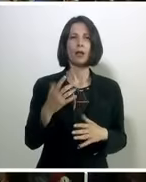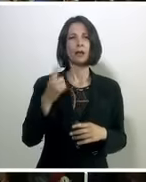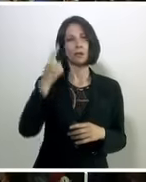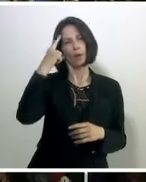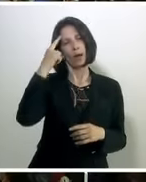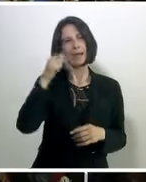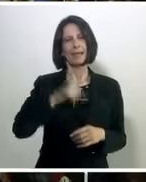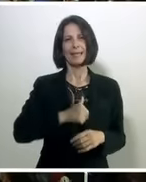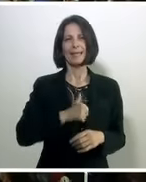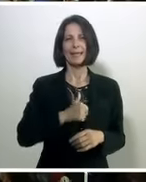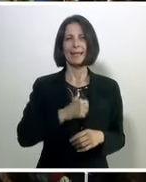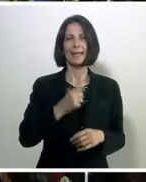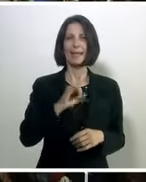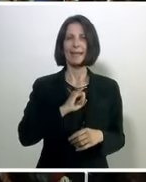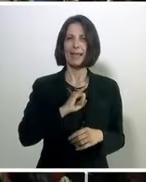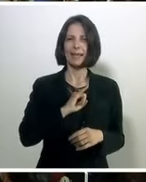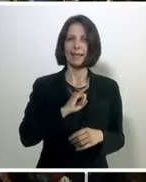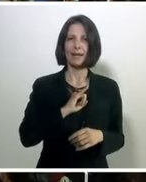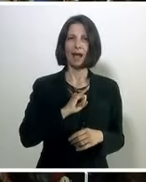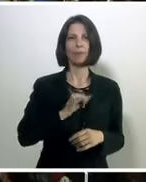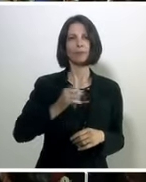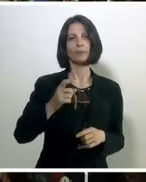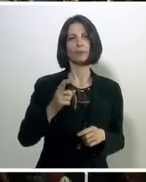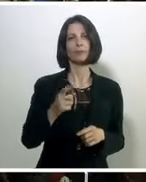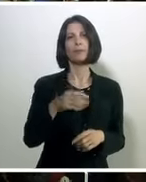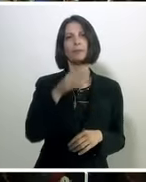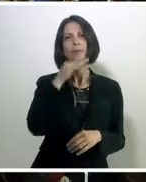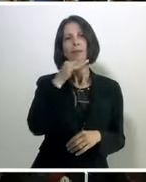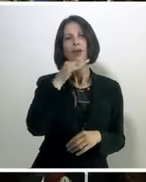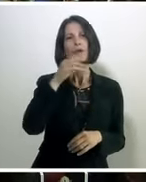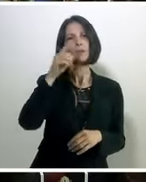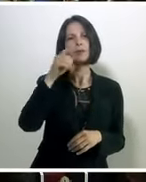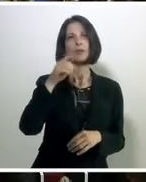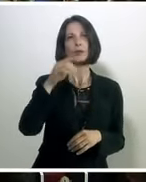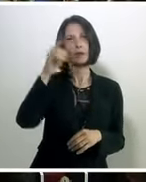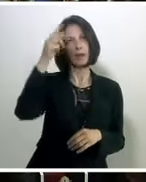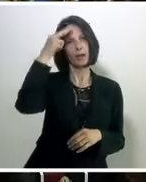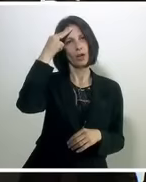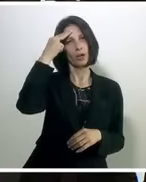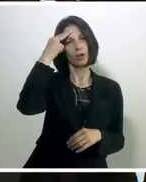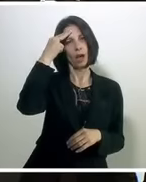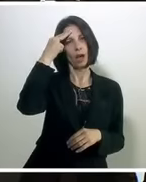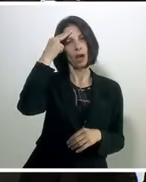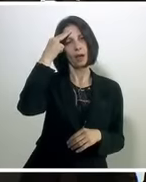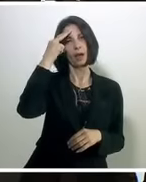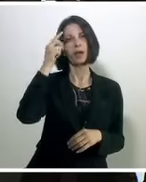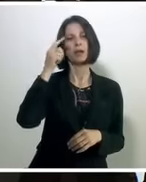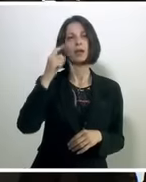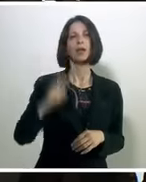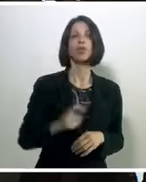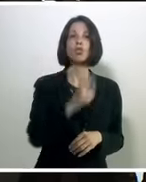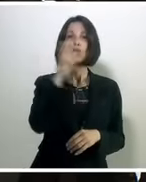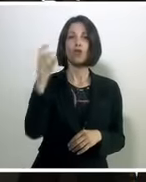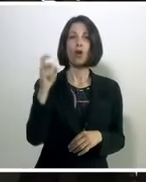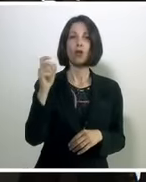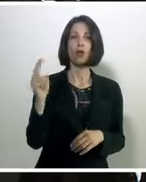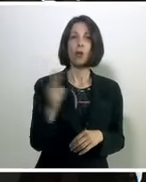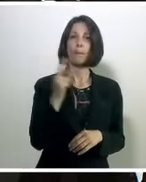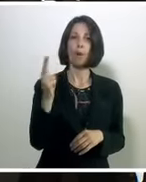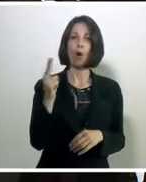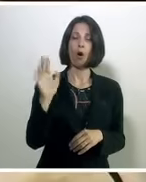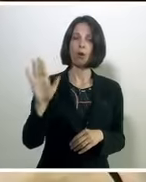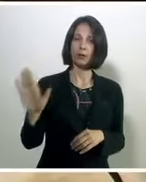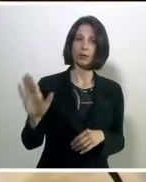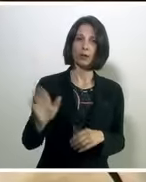basterebbe ricordare il giorno triste ed epico dei suoi funerali molti di noi non possono non